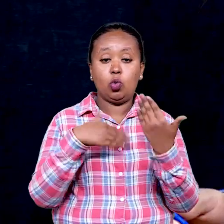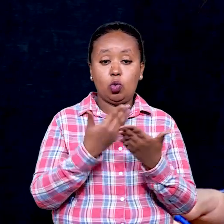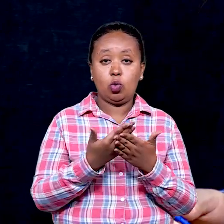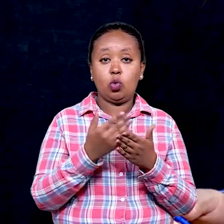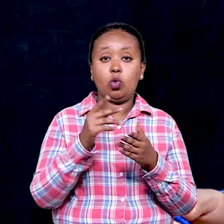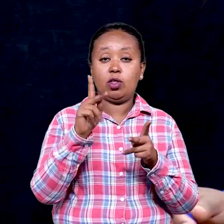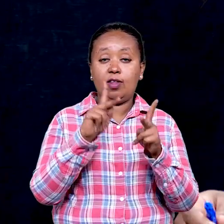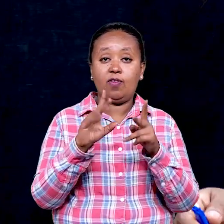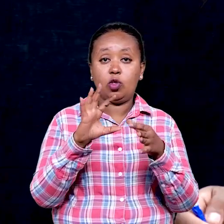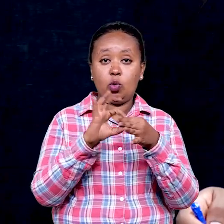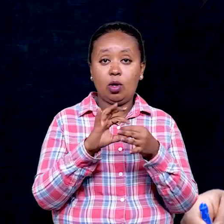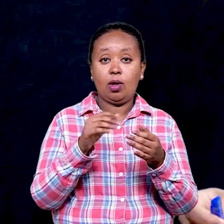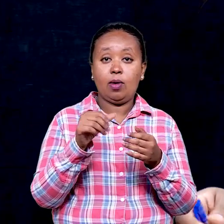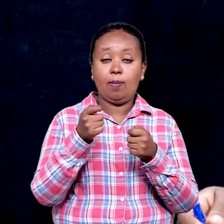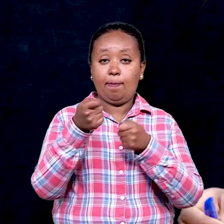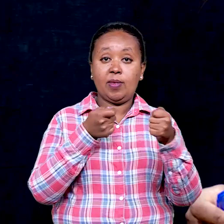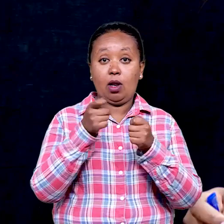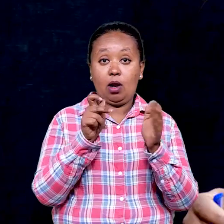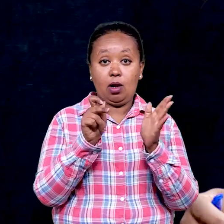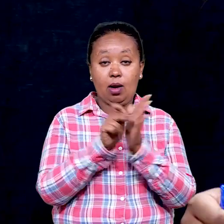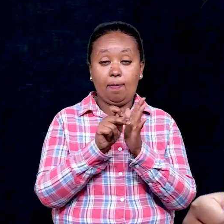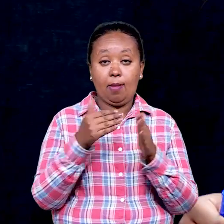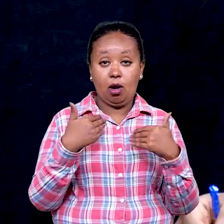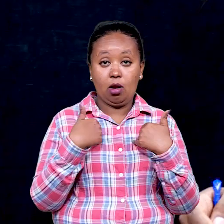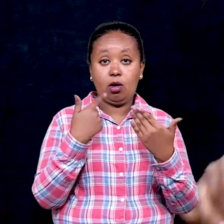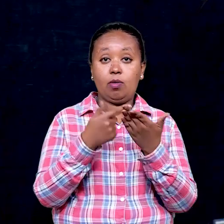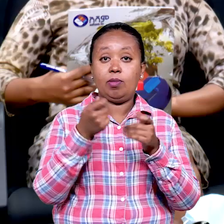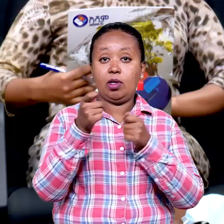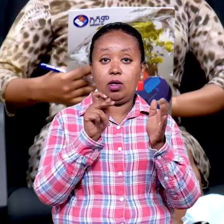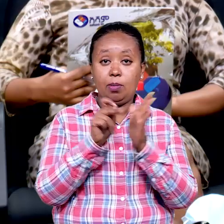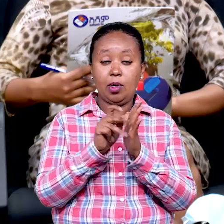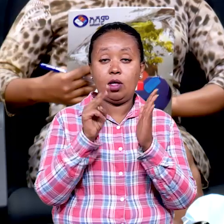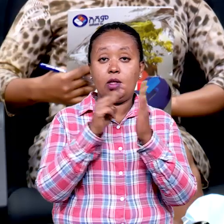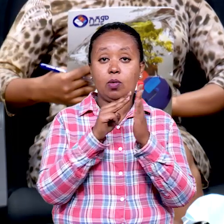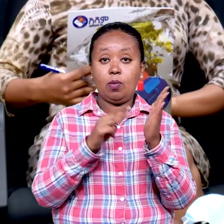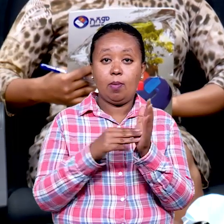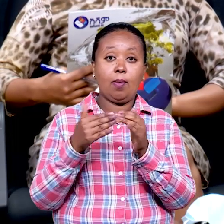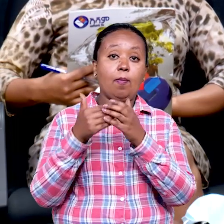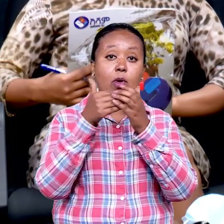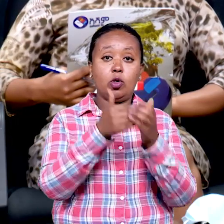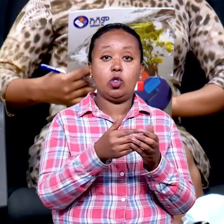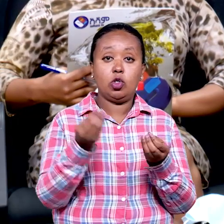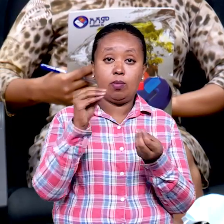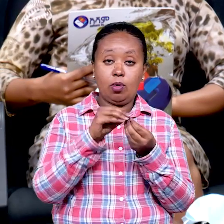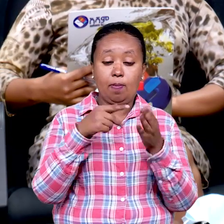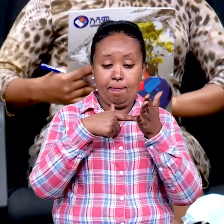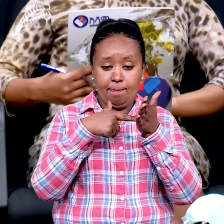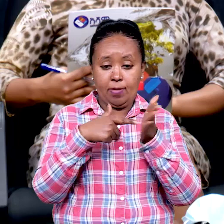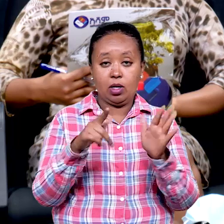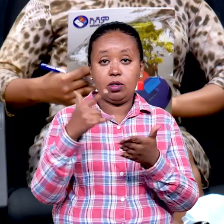ሁሉም ሲቪክ ሶሳይቲ መተዳደሪያ ደንብ አለው። ያ መተዳደሪያ ደንብ የስነ ምግባር መርሆችንም ጭምር